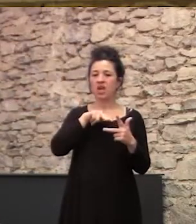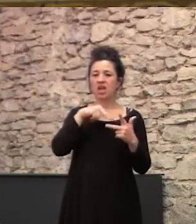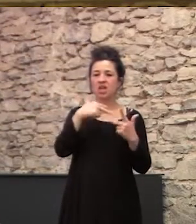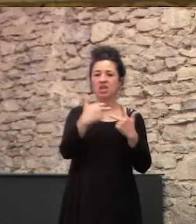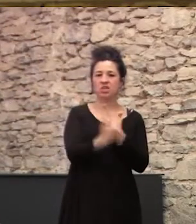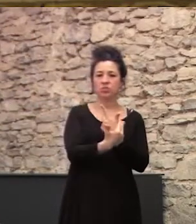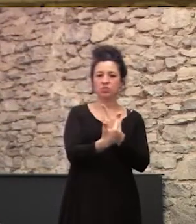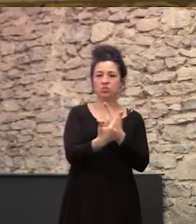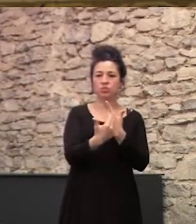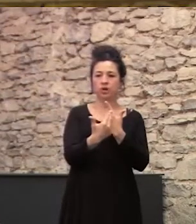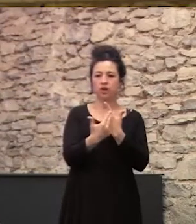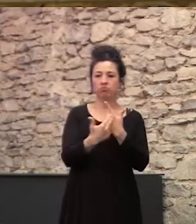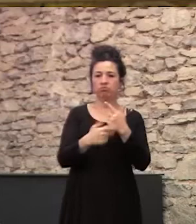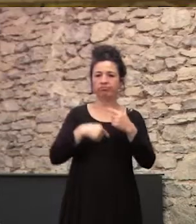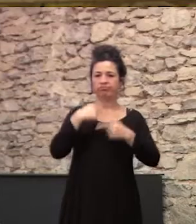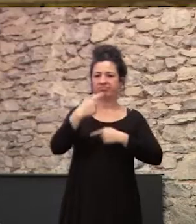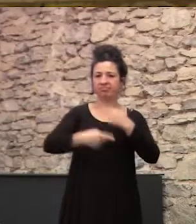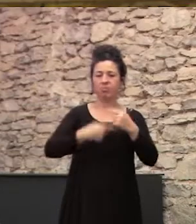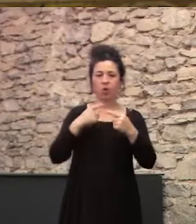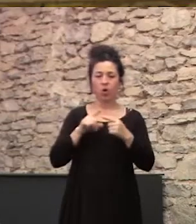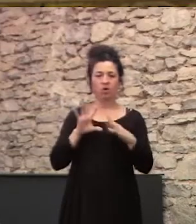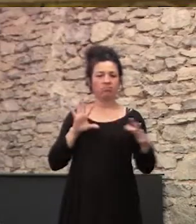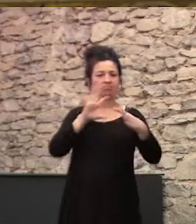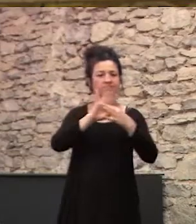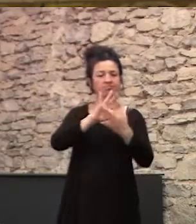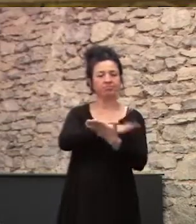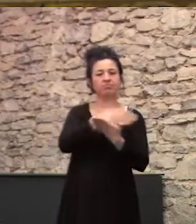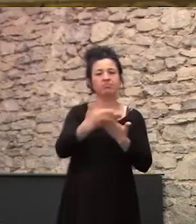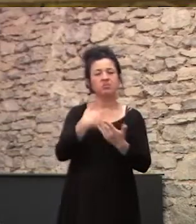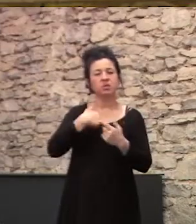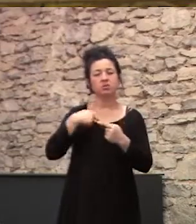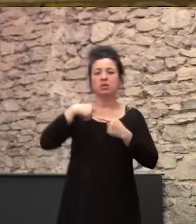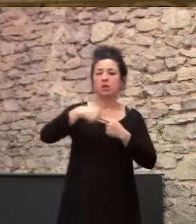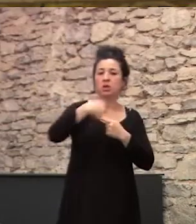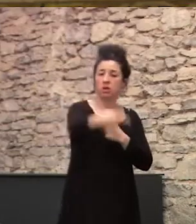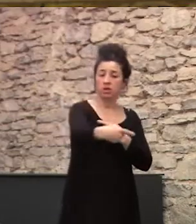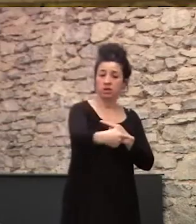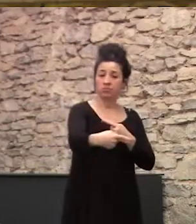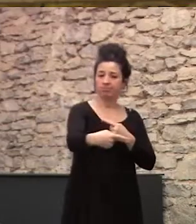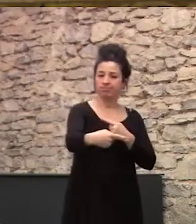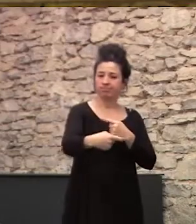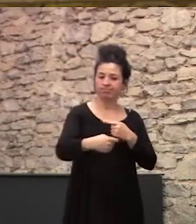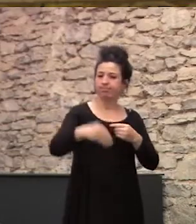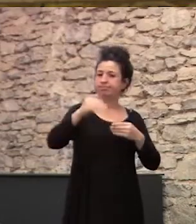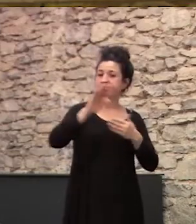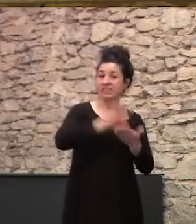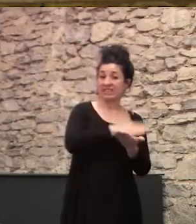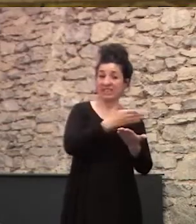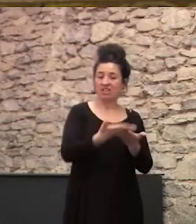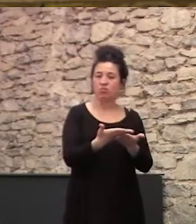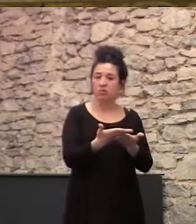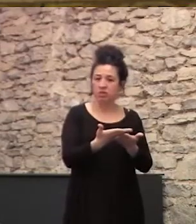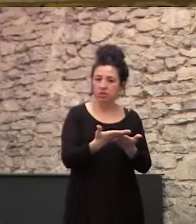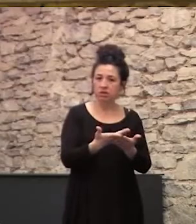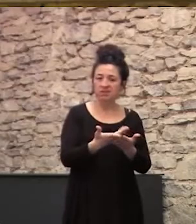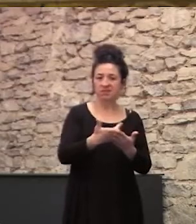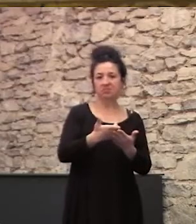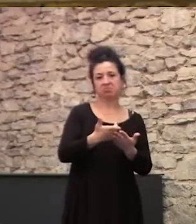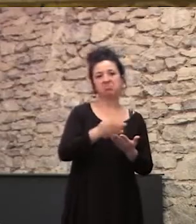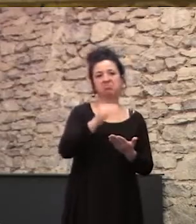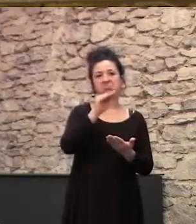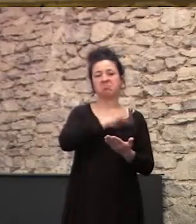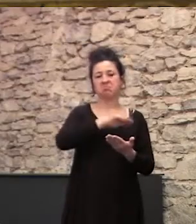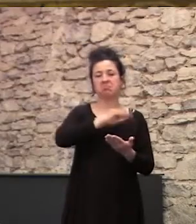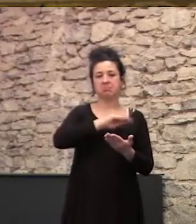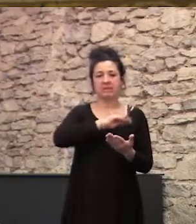itzulpenarekin lotuta. Baina bai, nik eguneroko praktika hortan bai edukitzen dut nahiko presente,